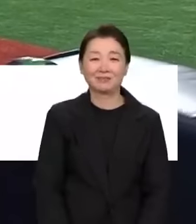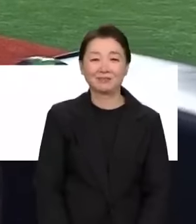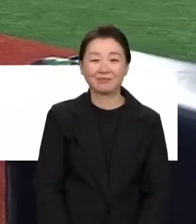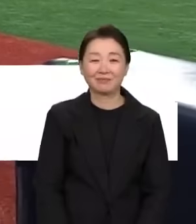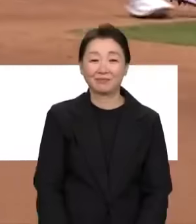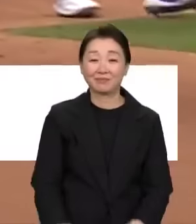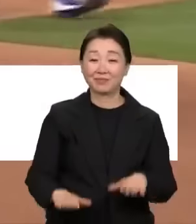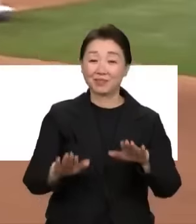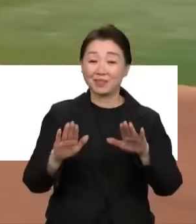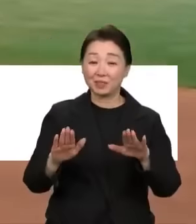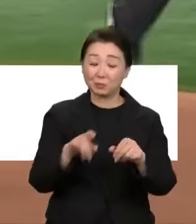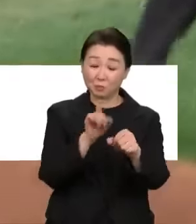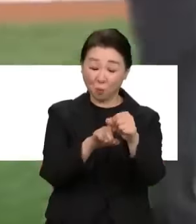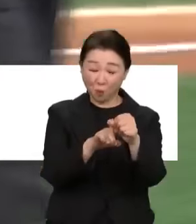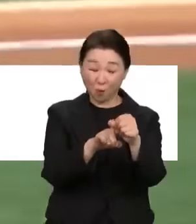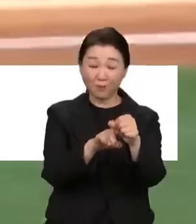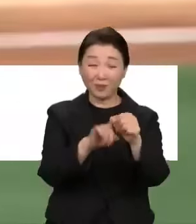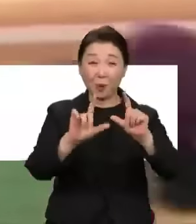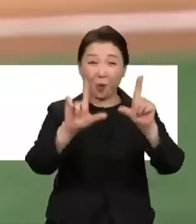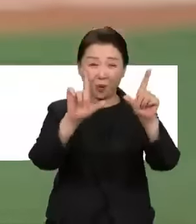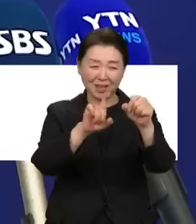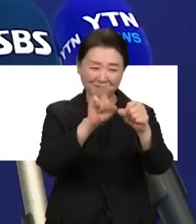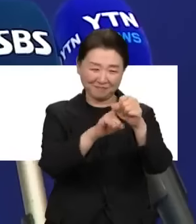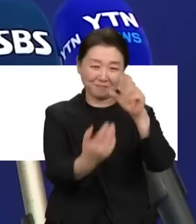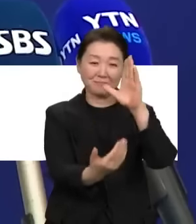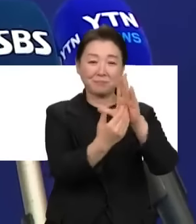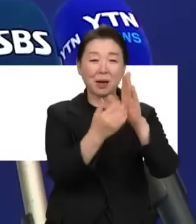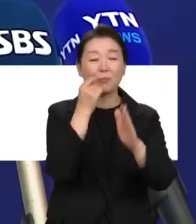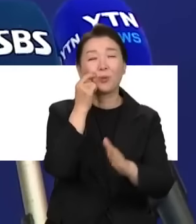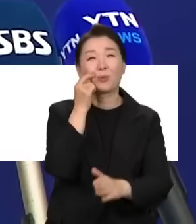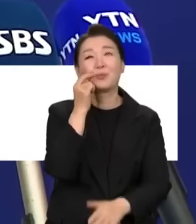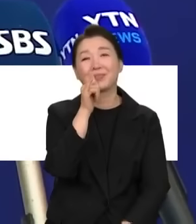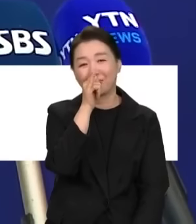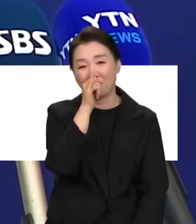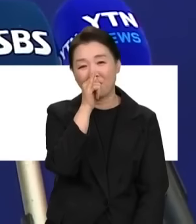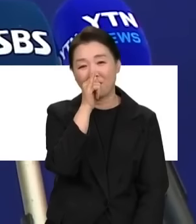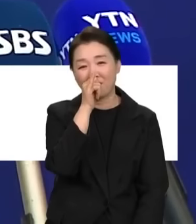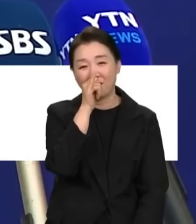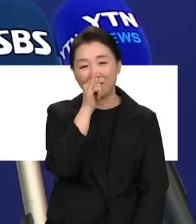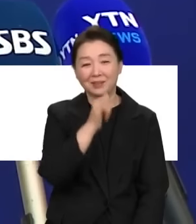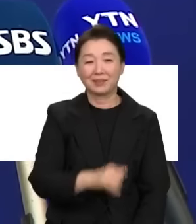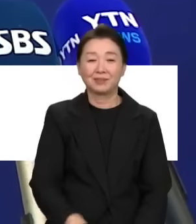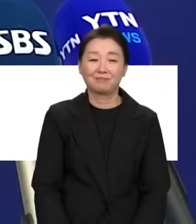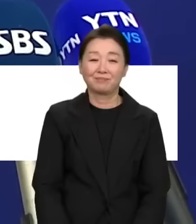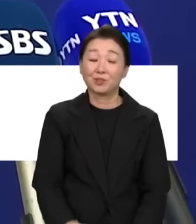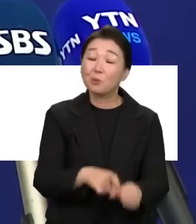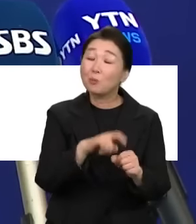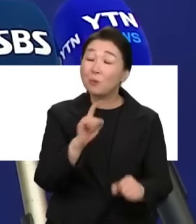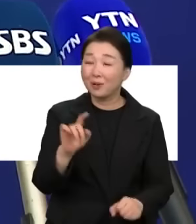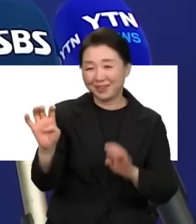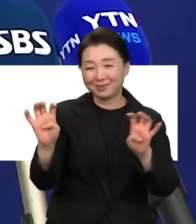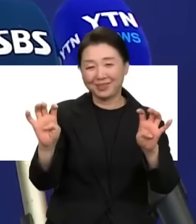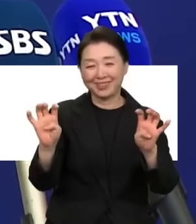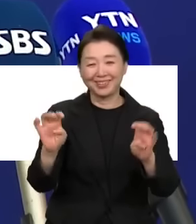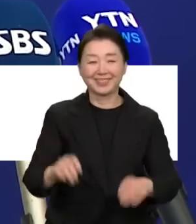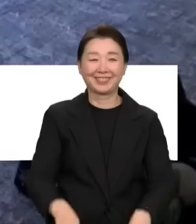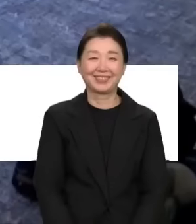아직 목표가 하나, 올해 달성을 하지 못한 게 하나가 있기 때문에 그 목표가 뭔가요? 40